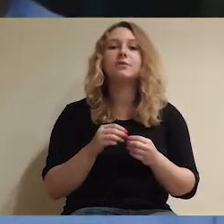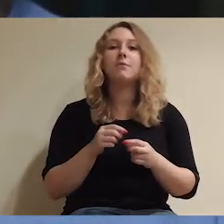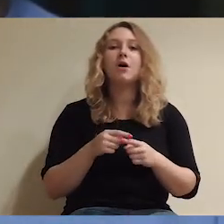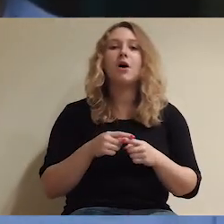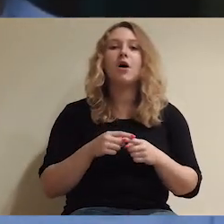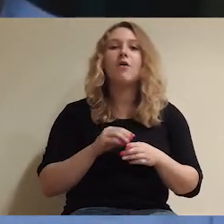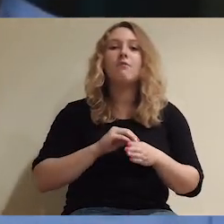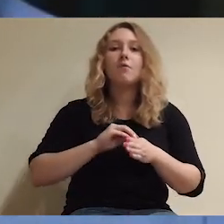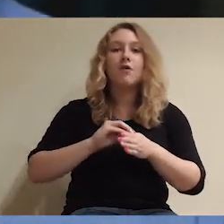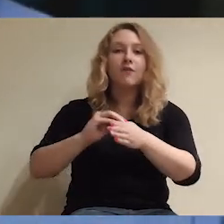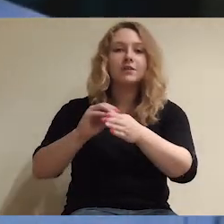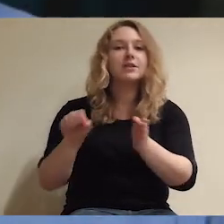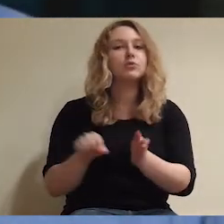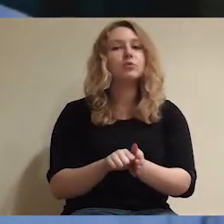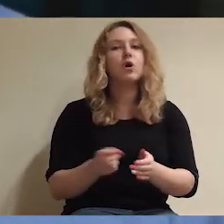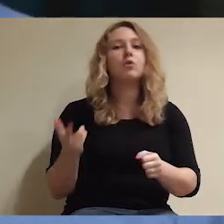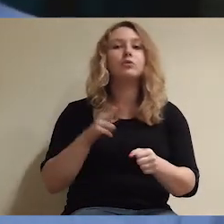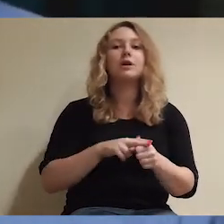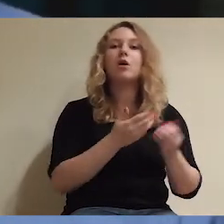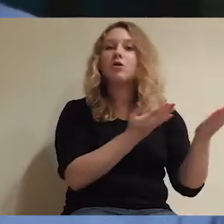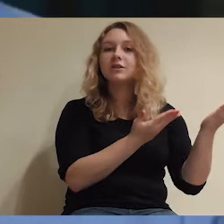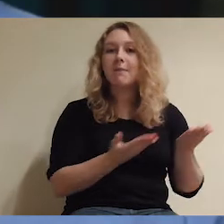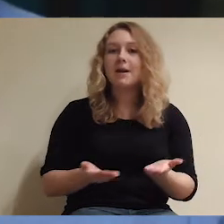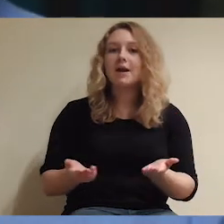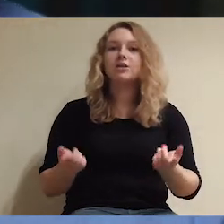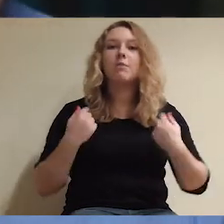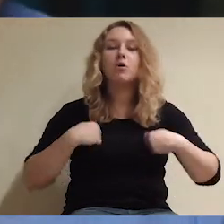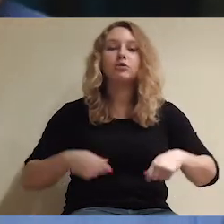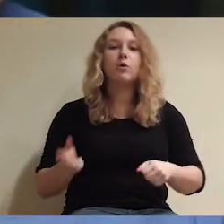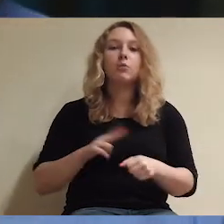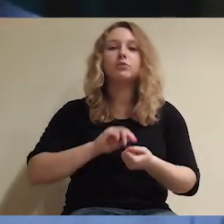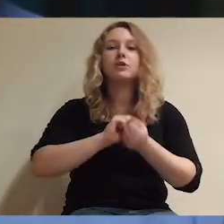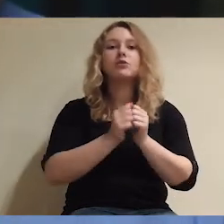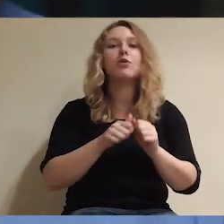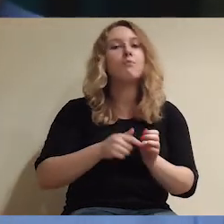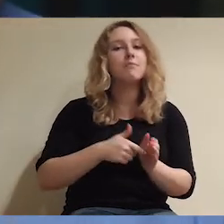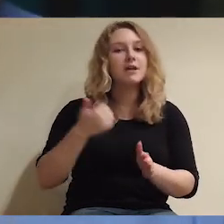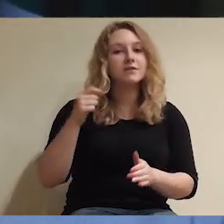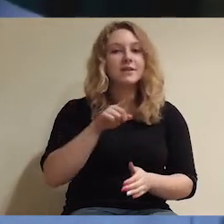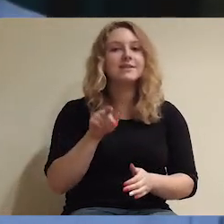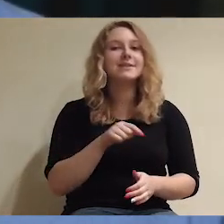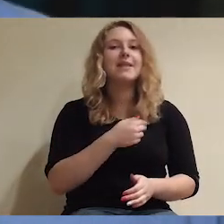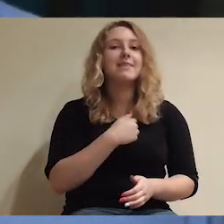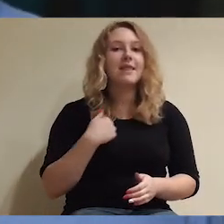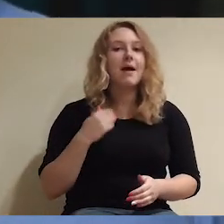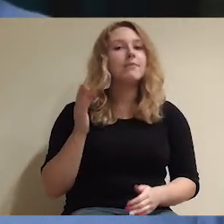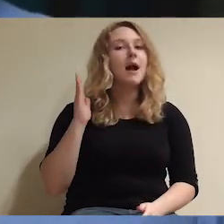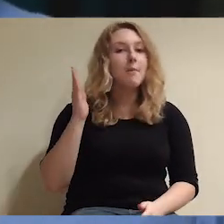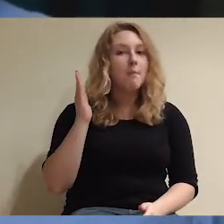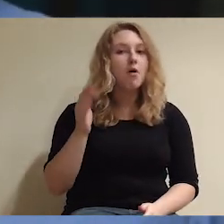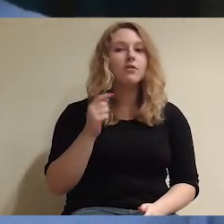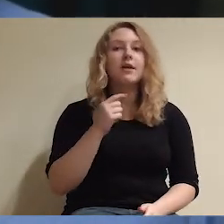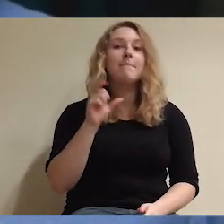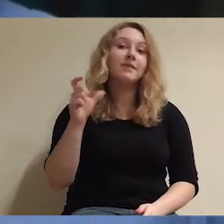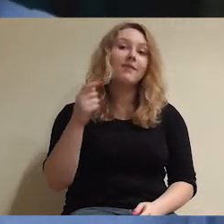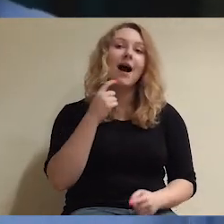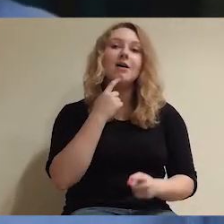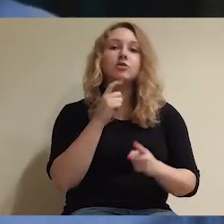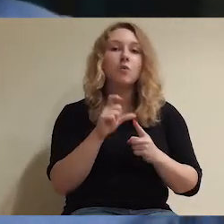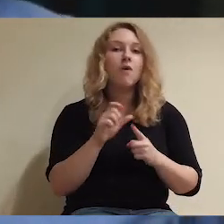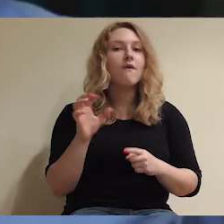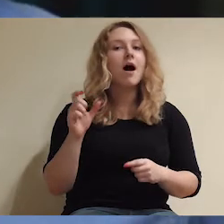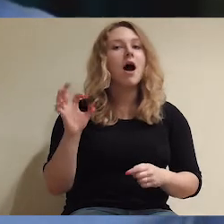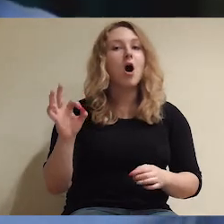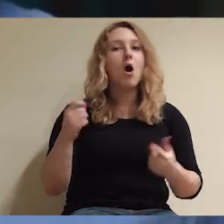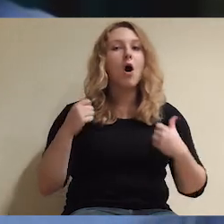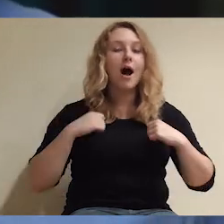zapraszamy szczególnie te osoby, które są pierwszy raz z nami, i zaraz po tym wprowadzeniu dwa słowa o Adwencie, a później trochę o Ewangelii, którą będziemy